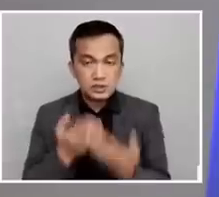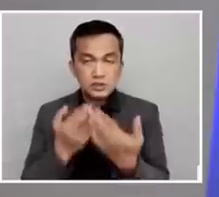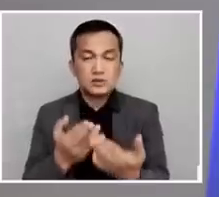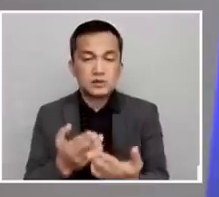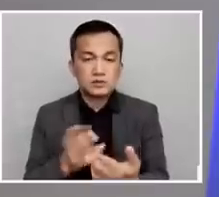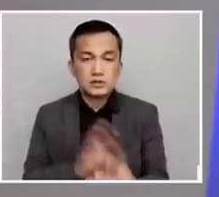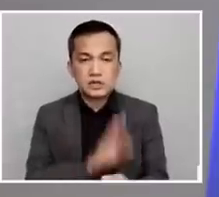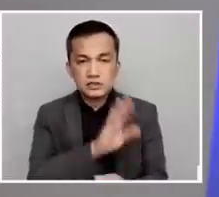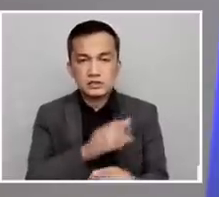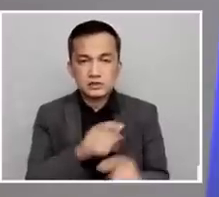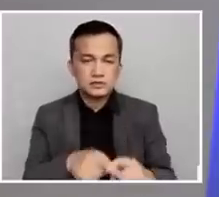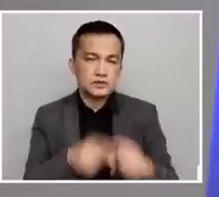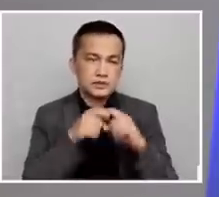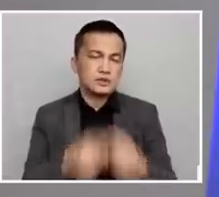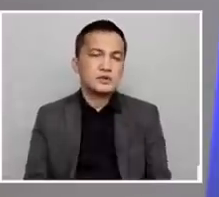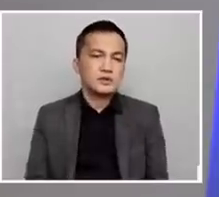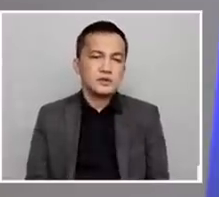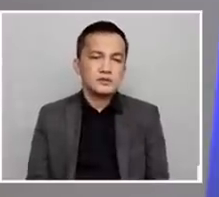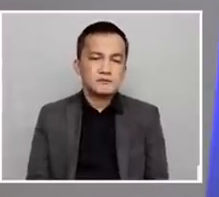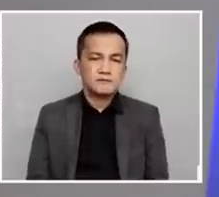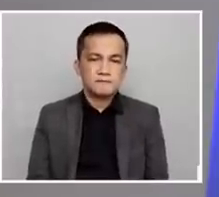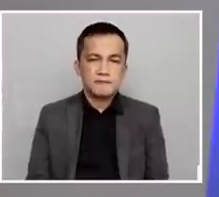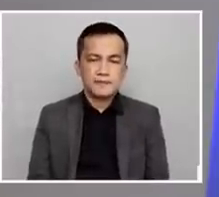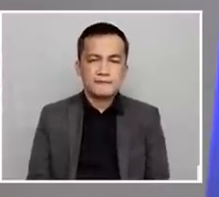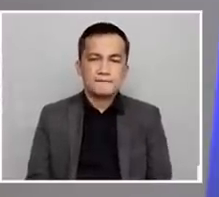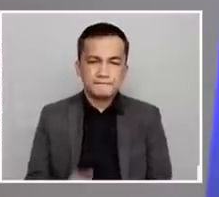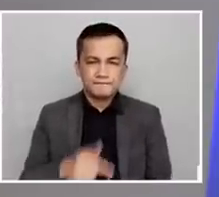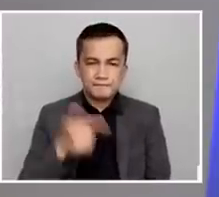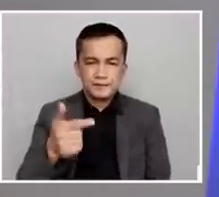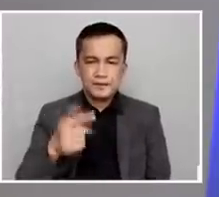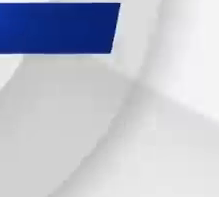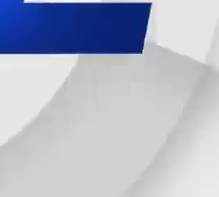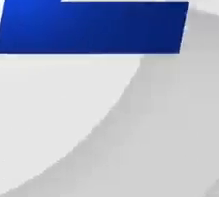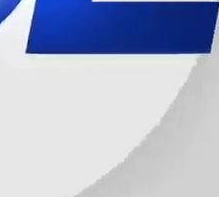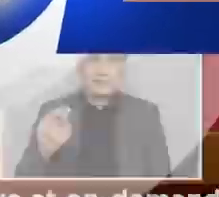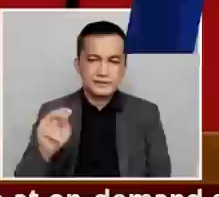kanyang suspensyon. Nagpapatrol, Vivian Gulia.